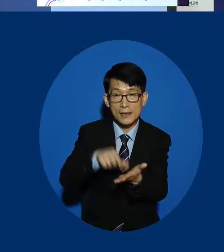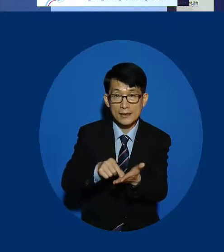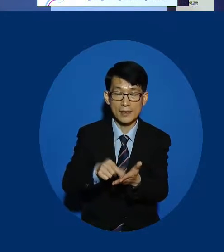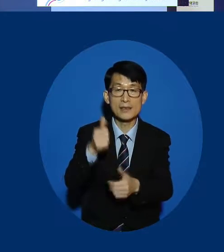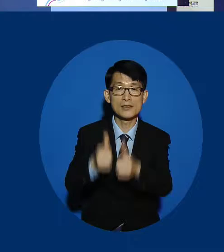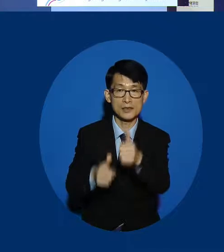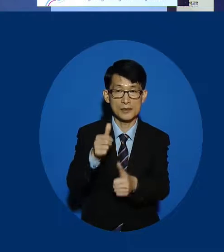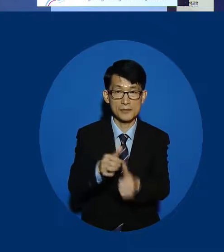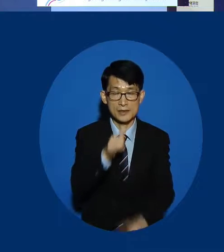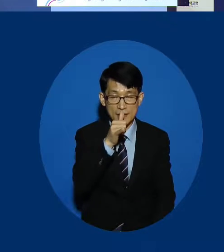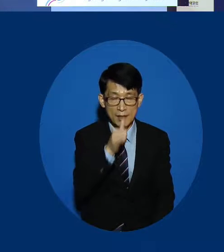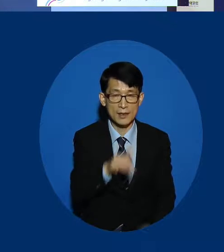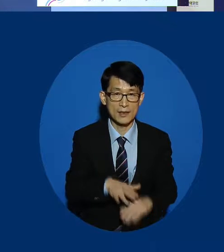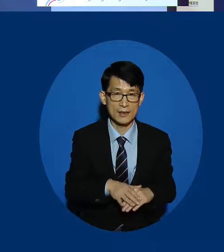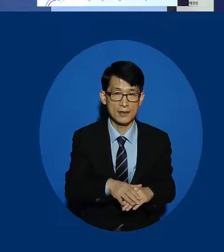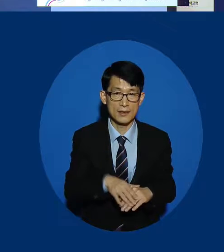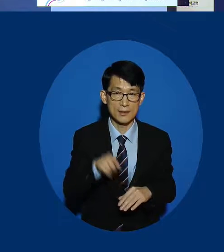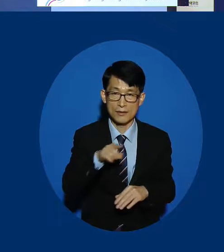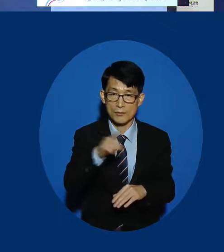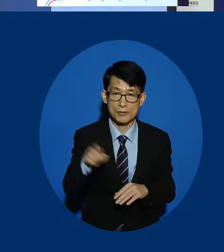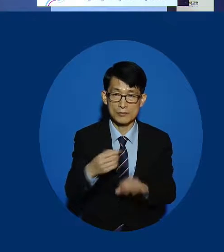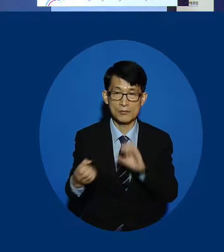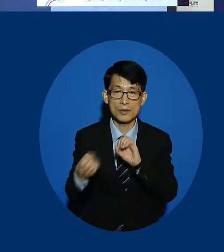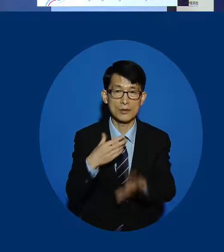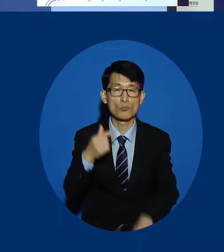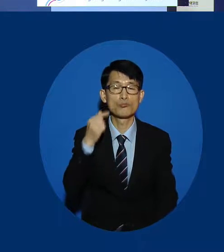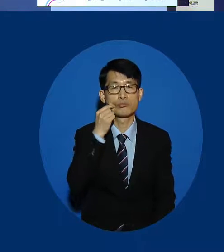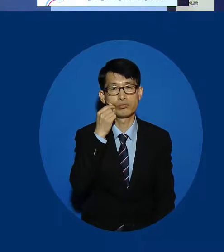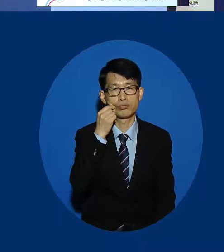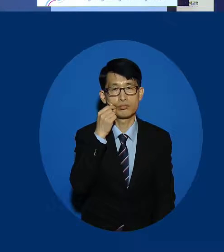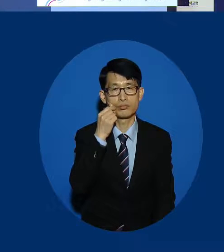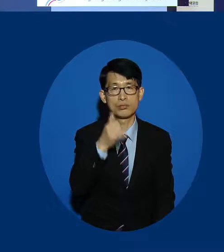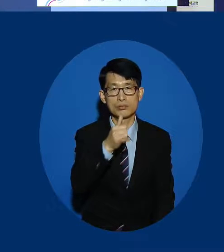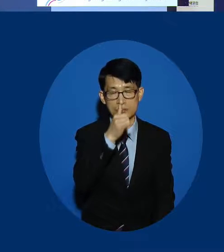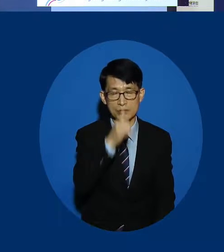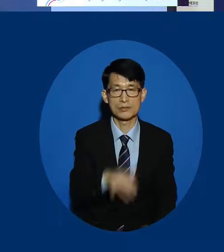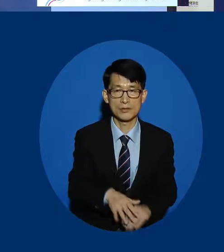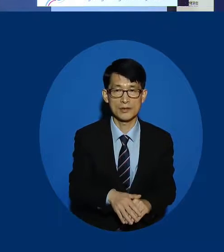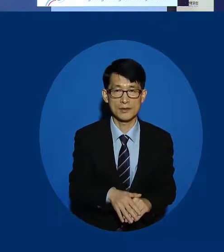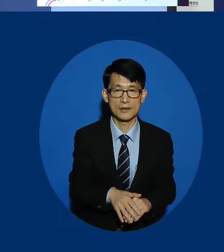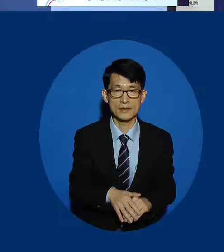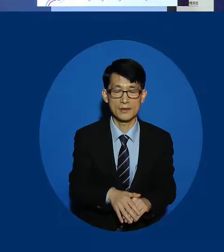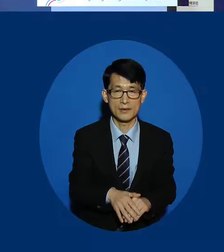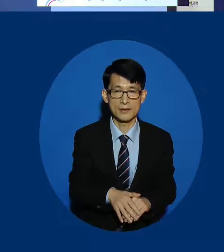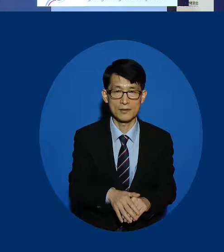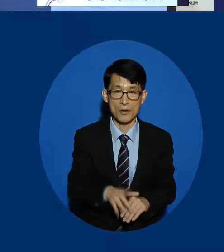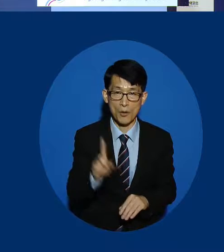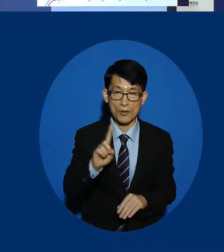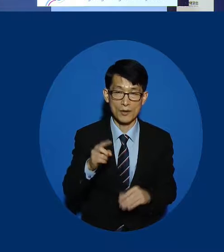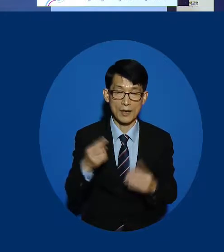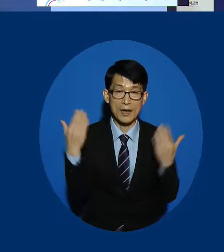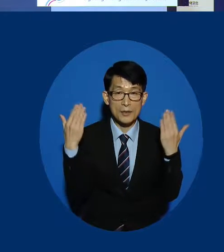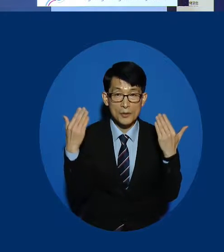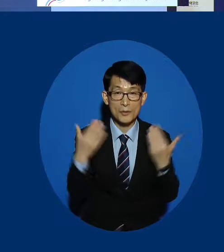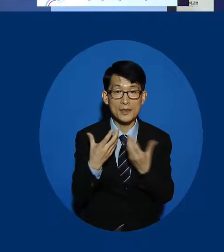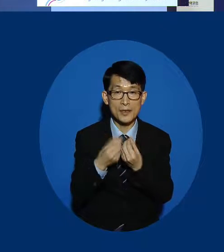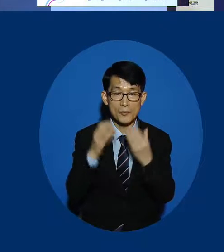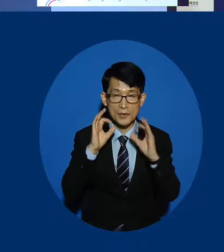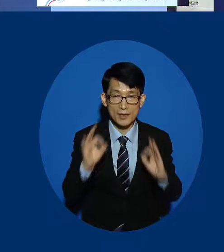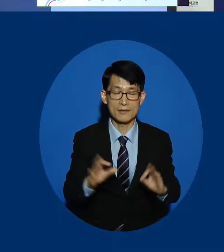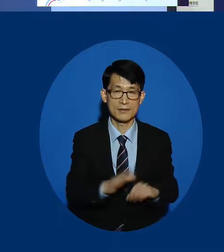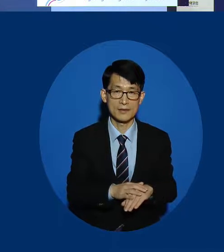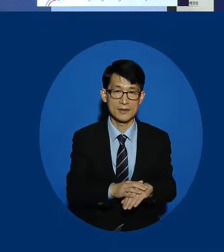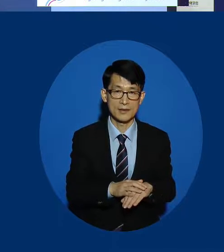계세요. 쪽지 시험에 응대하지 못하는 경우가 많았습니다. 그리고 어느 학교 얘기를 들어봤더니 자기 그